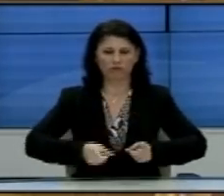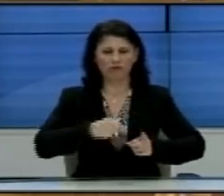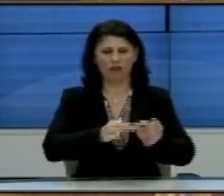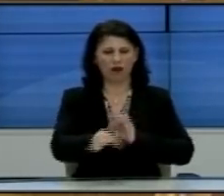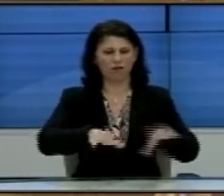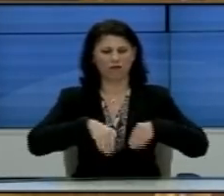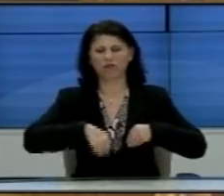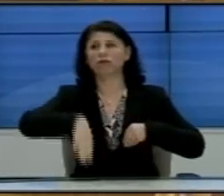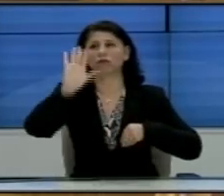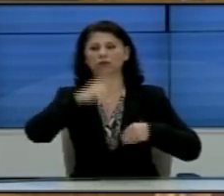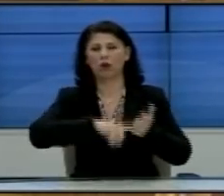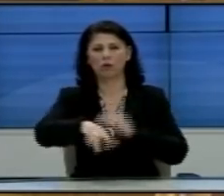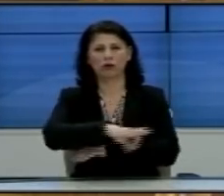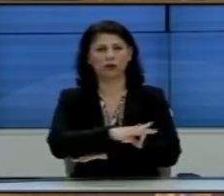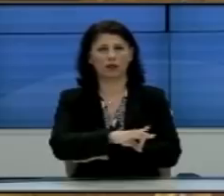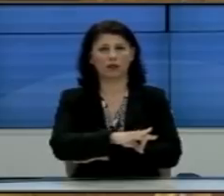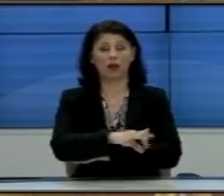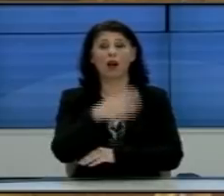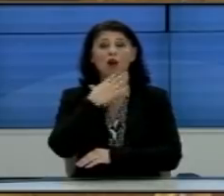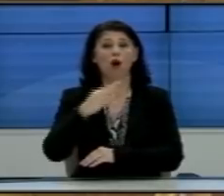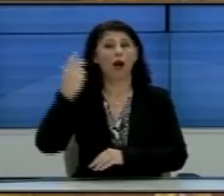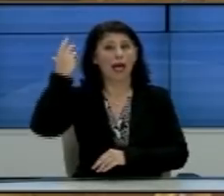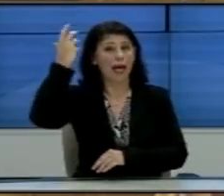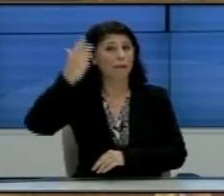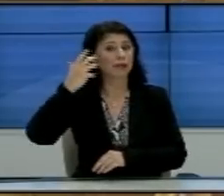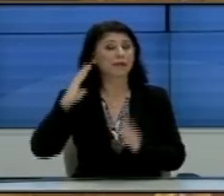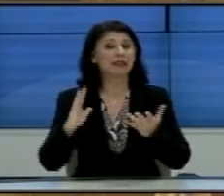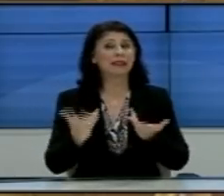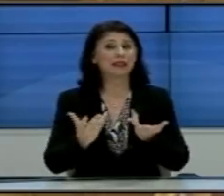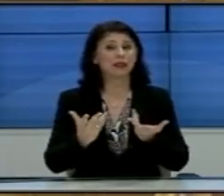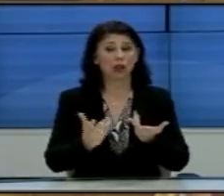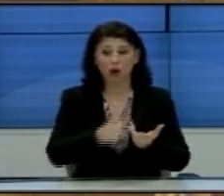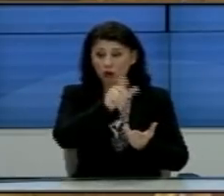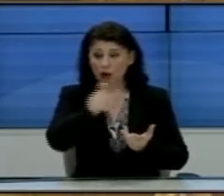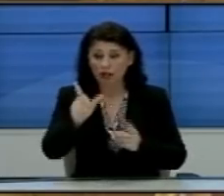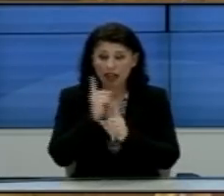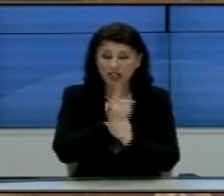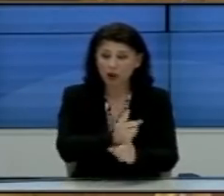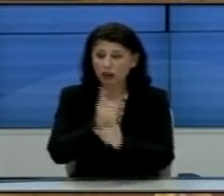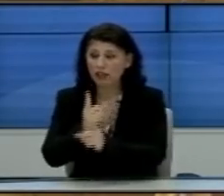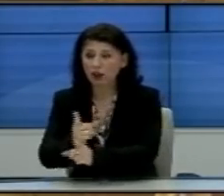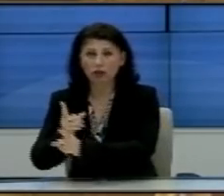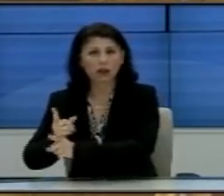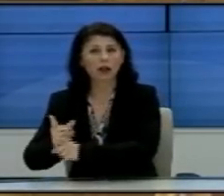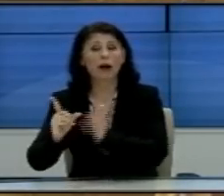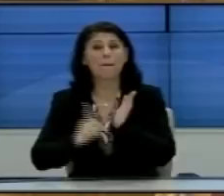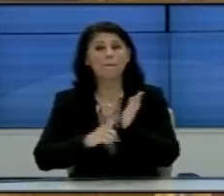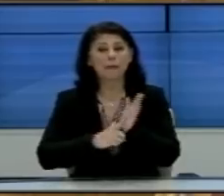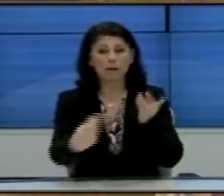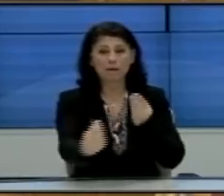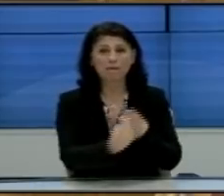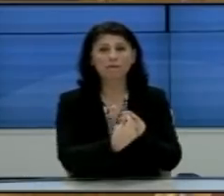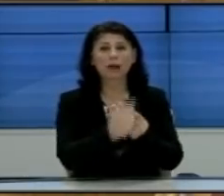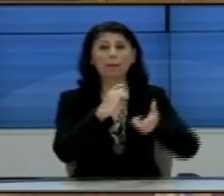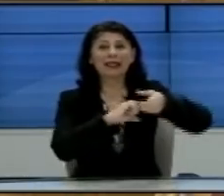σε συνθήκες ανάπτυξης της επιστημονικής γνώσης το κάθε επιστημονικό αντικείμενο πρέπει να αντιστοιχεί σε